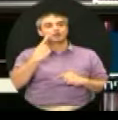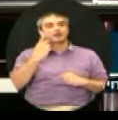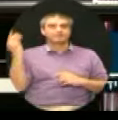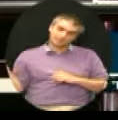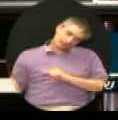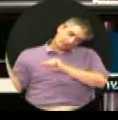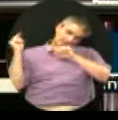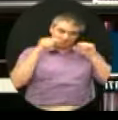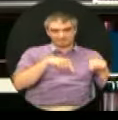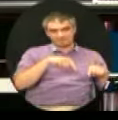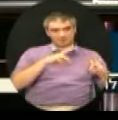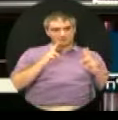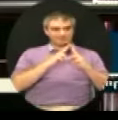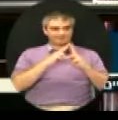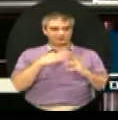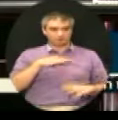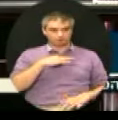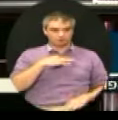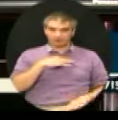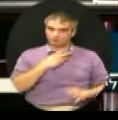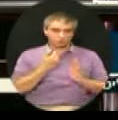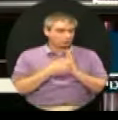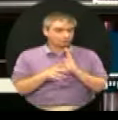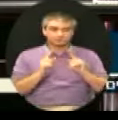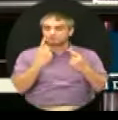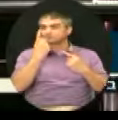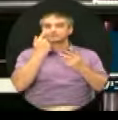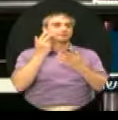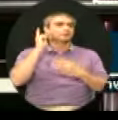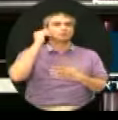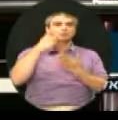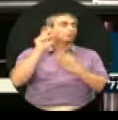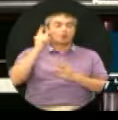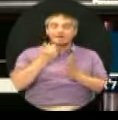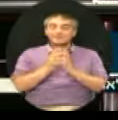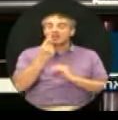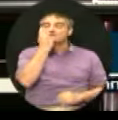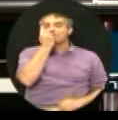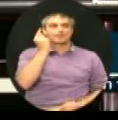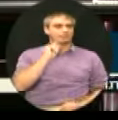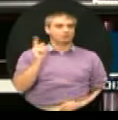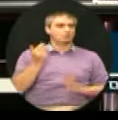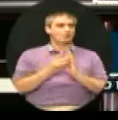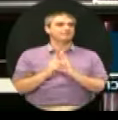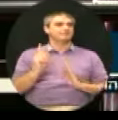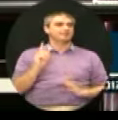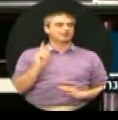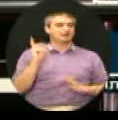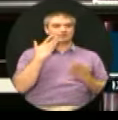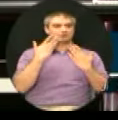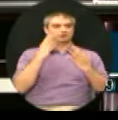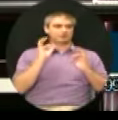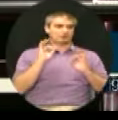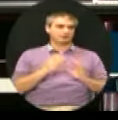ולהביא אותו לפרלמנט. למעט אירועים שהיו מחוץ לעיר, הוא לא ויתר אף לא פעם אחת על הישיבות